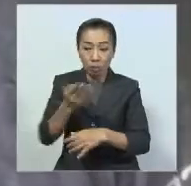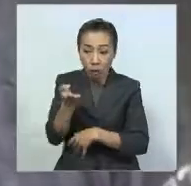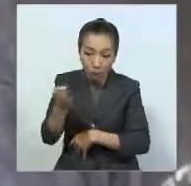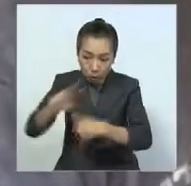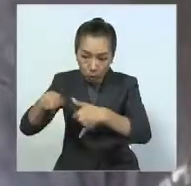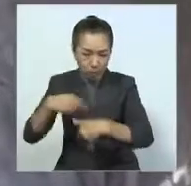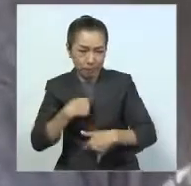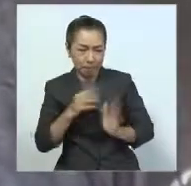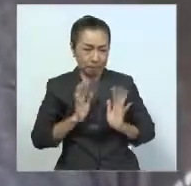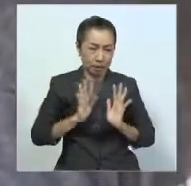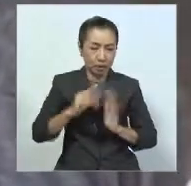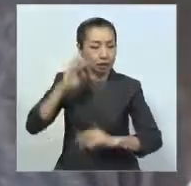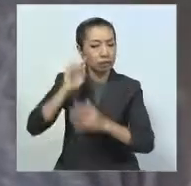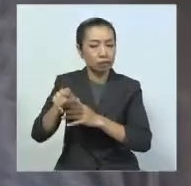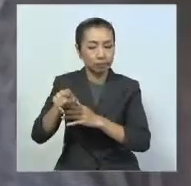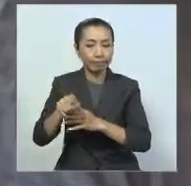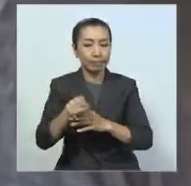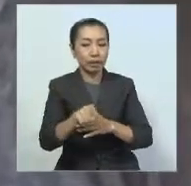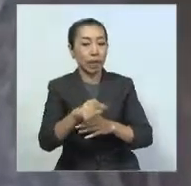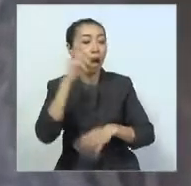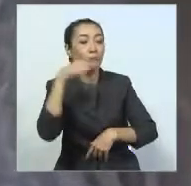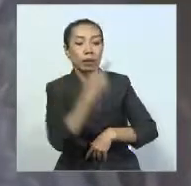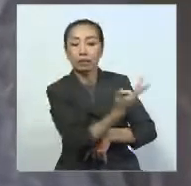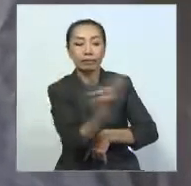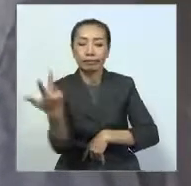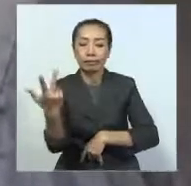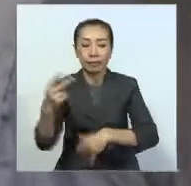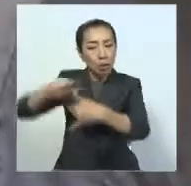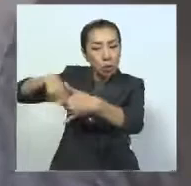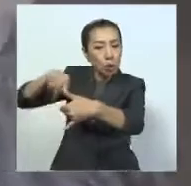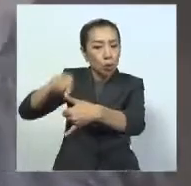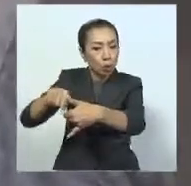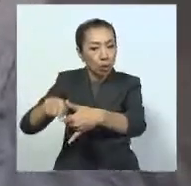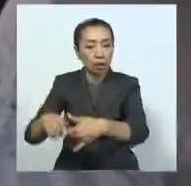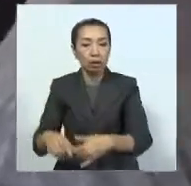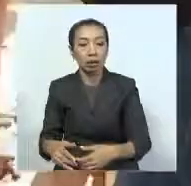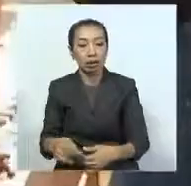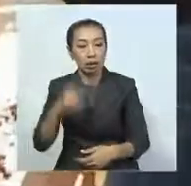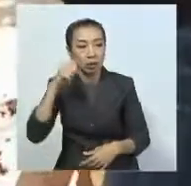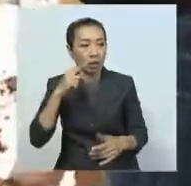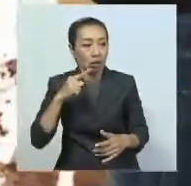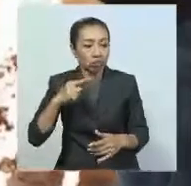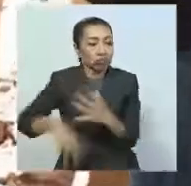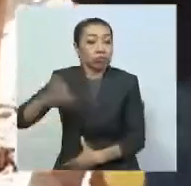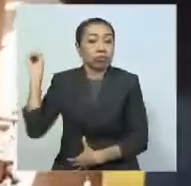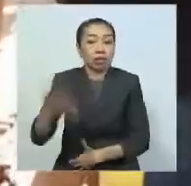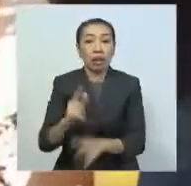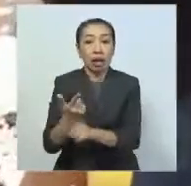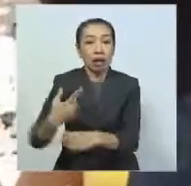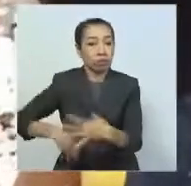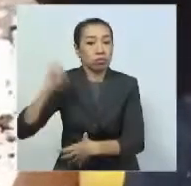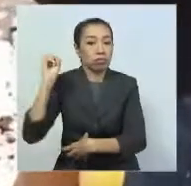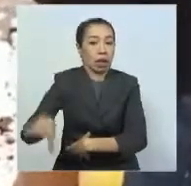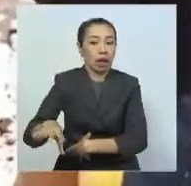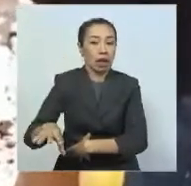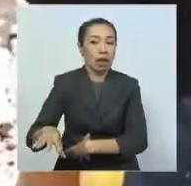รวจค้นเจ้าหน้าที่ก็เลยให้ฝ่ายปกครองหญิง3คนไปตรวจค้นร่างกายปรากฏว่านางป้างเนี่ยคว้างก้อนเหล็กออกจากตั